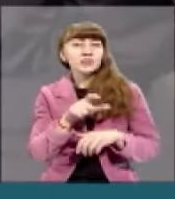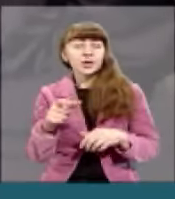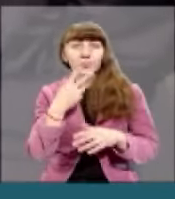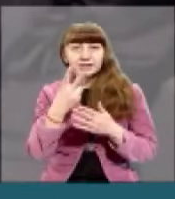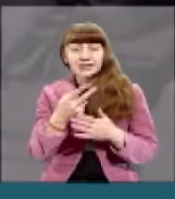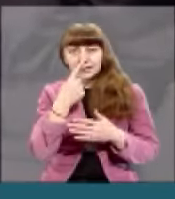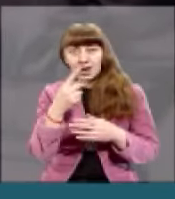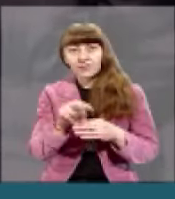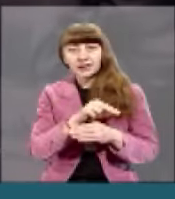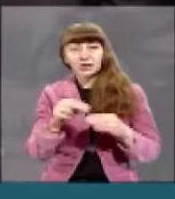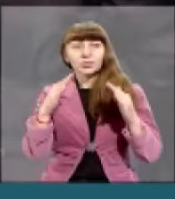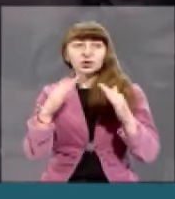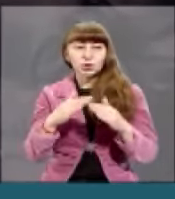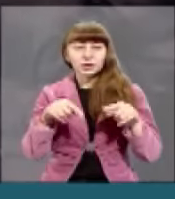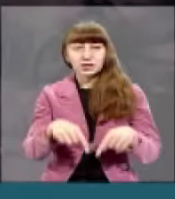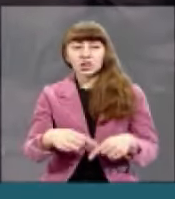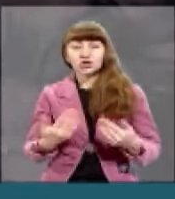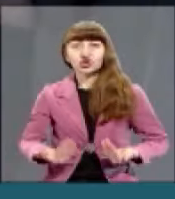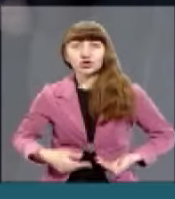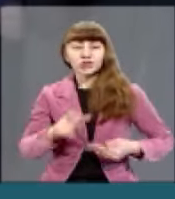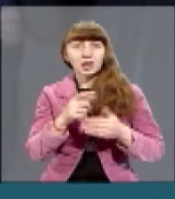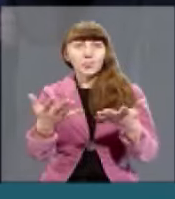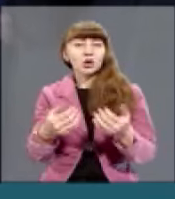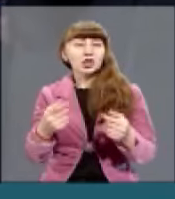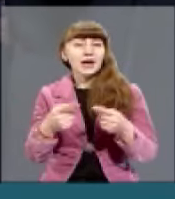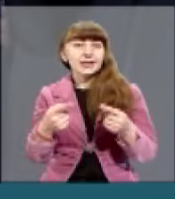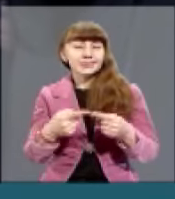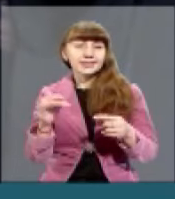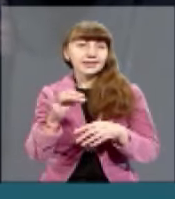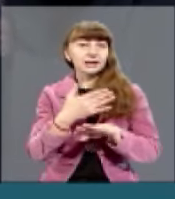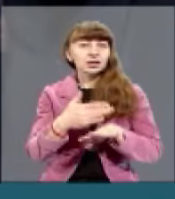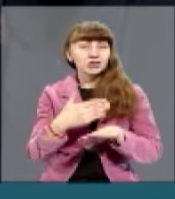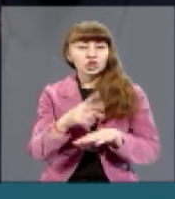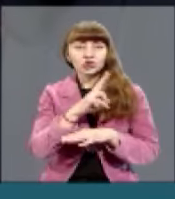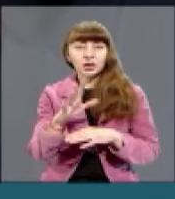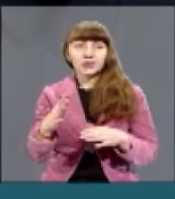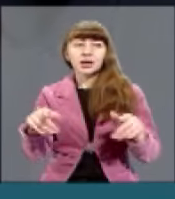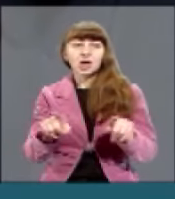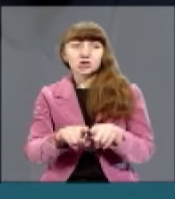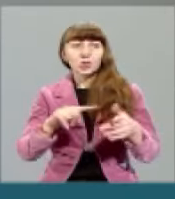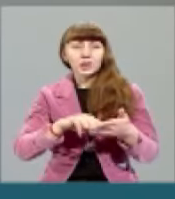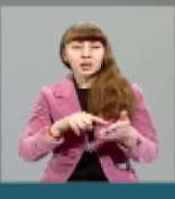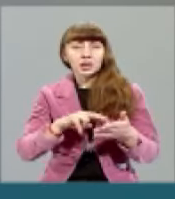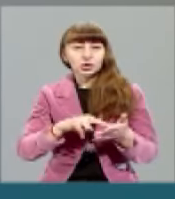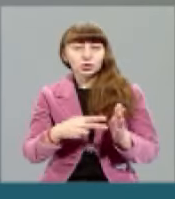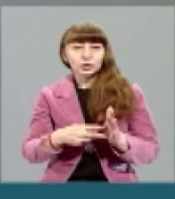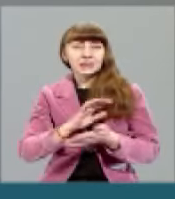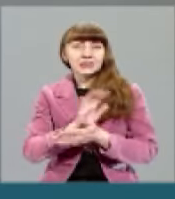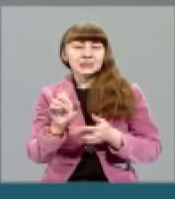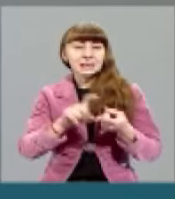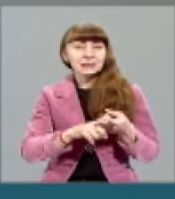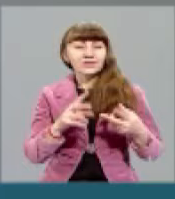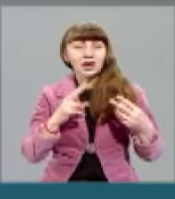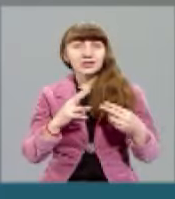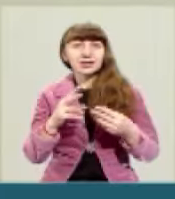недавно реконструированный дом. Здесь люди получили арендное и кредитное жилье. В моногороде планируется тесное сотрудничество с инвесторами